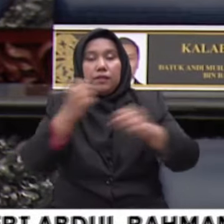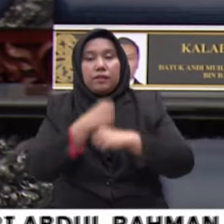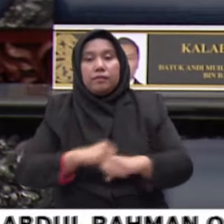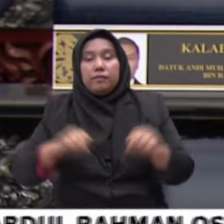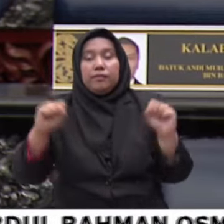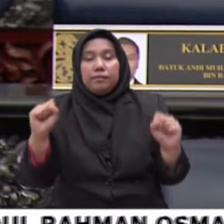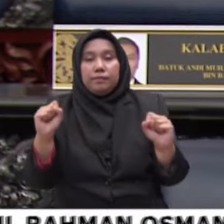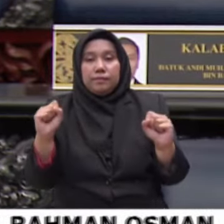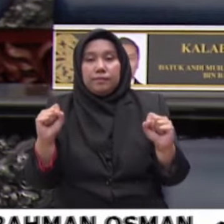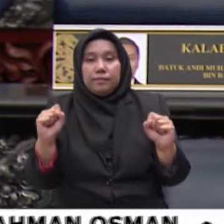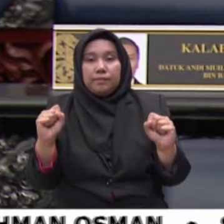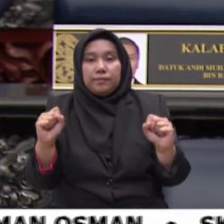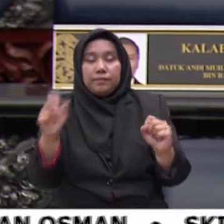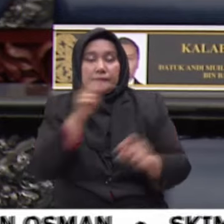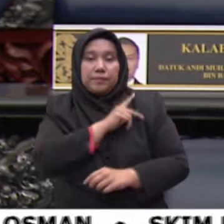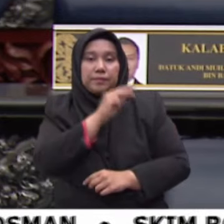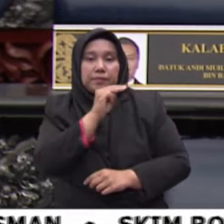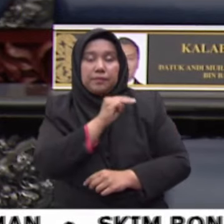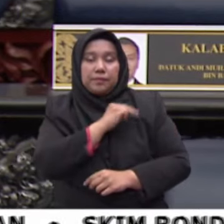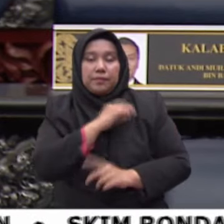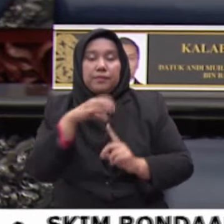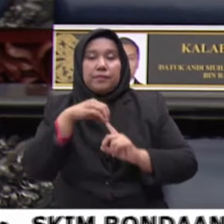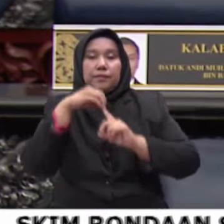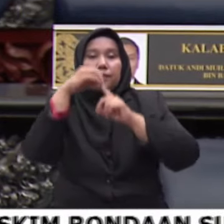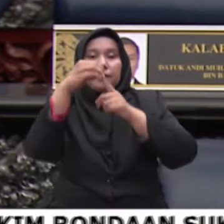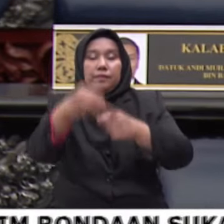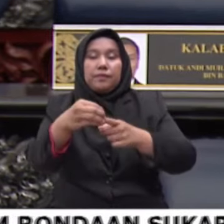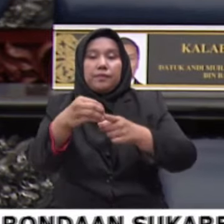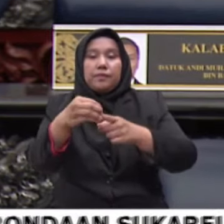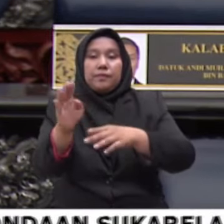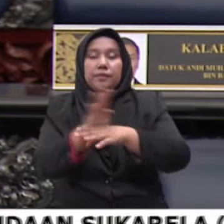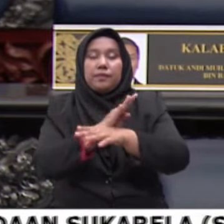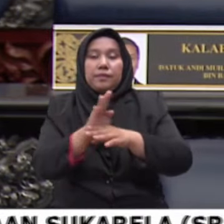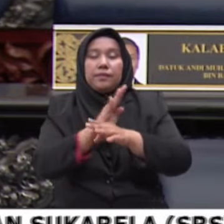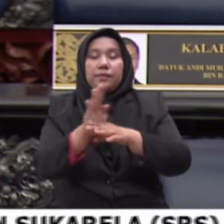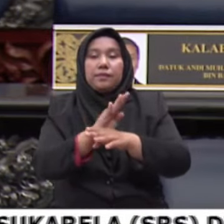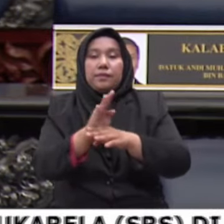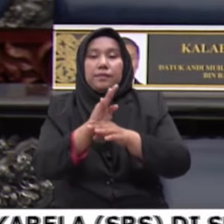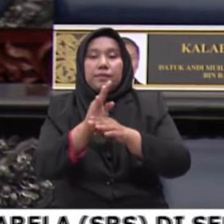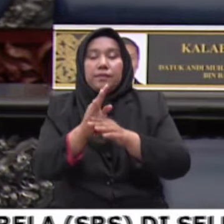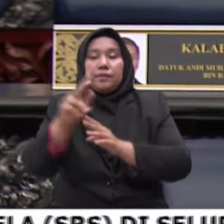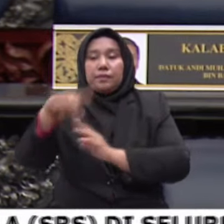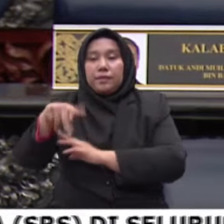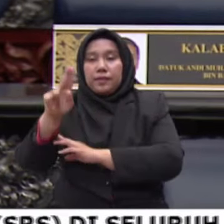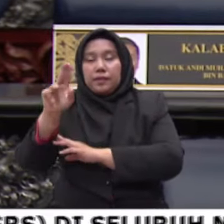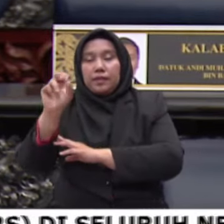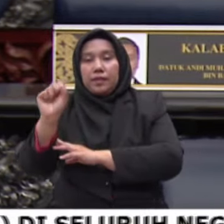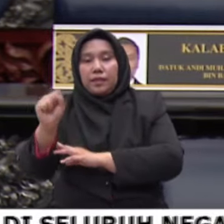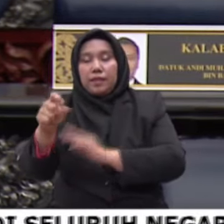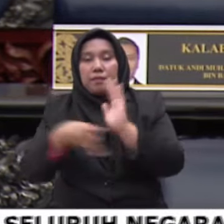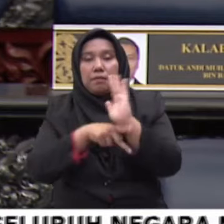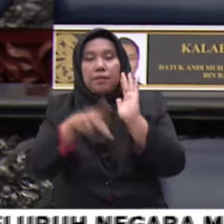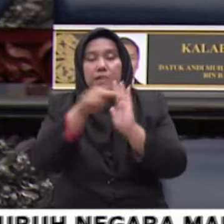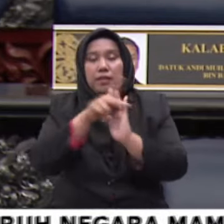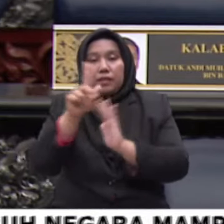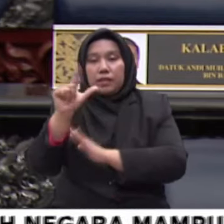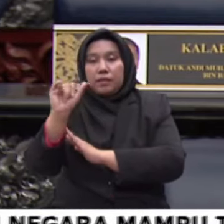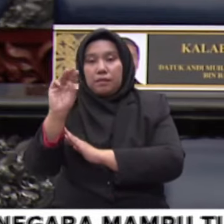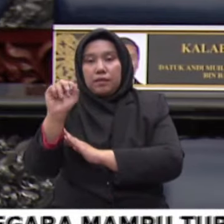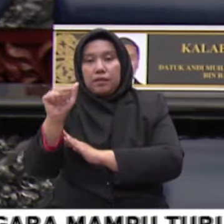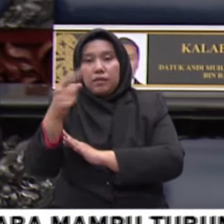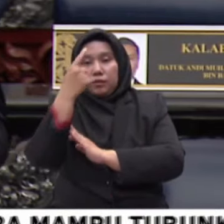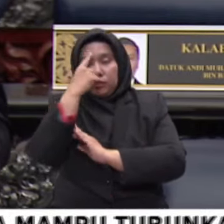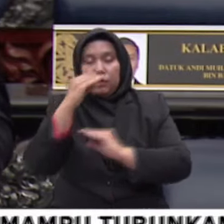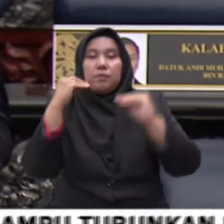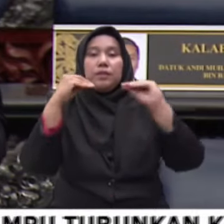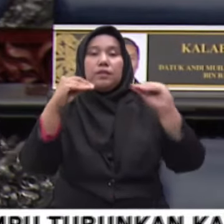disediakan oleh kementerian khususnya untuk pengusaha PKS di Parlimen Libaran untuk memasarkan produk mereka ke